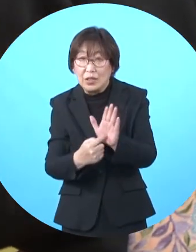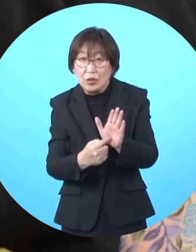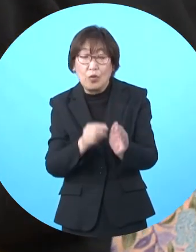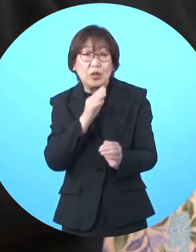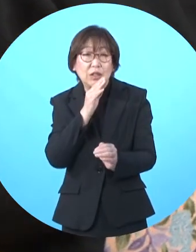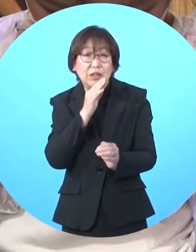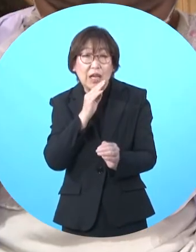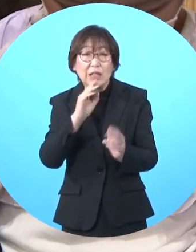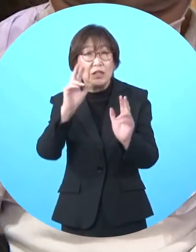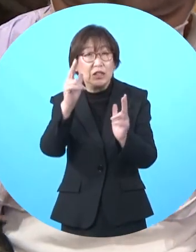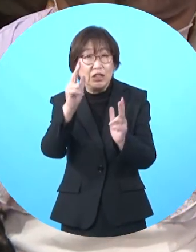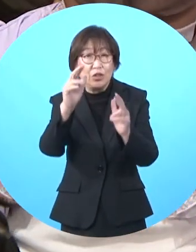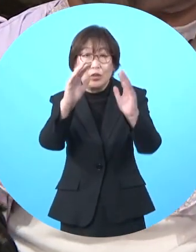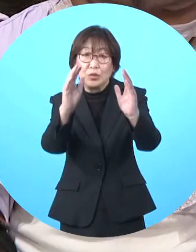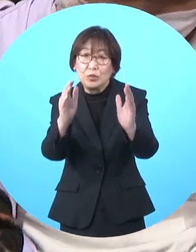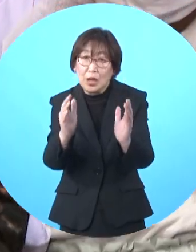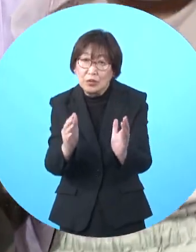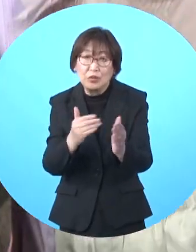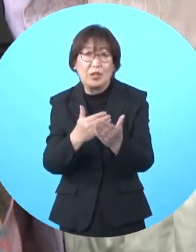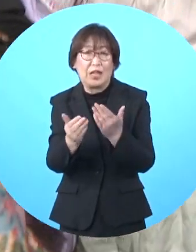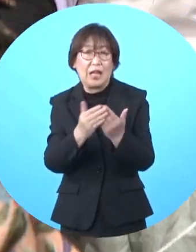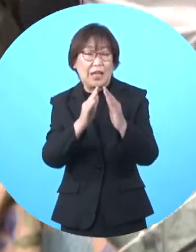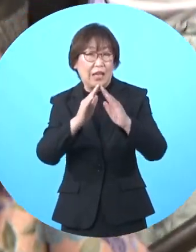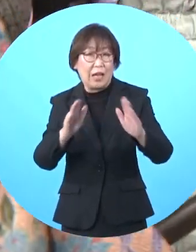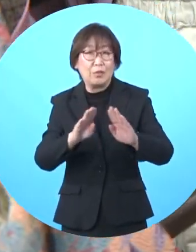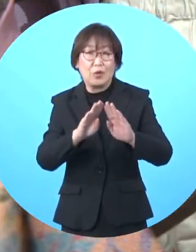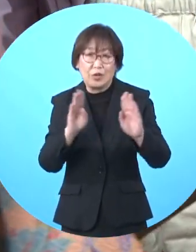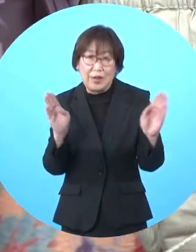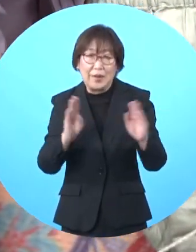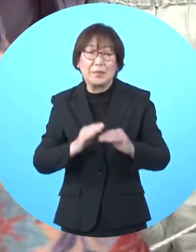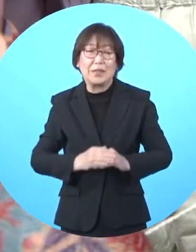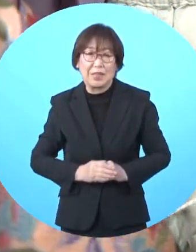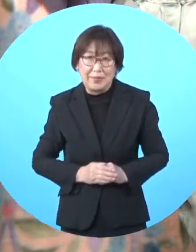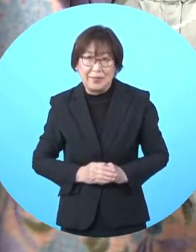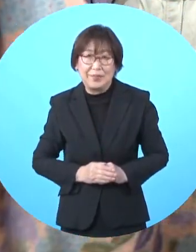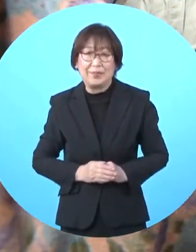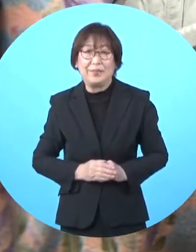ることができる体験会も行われました。